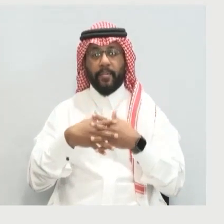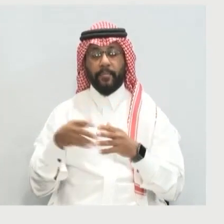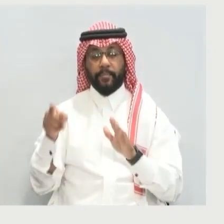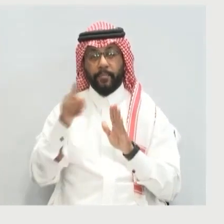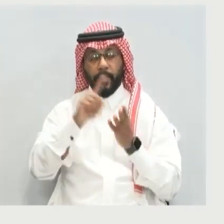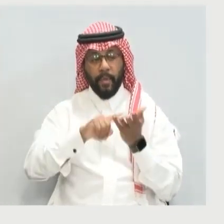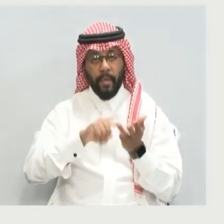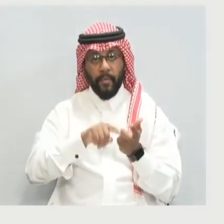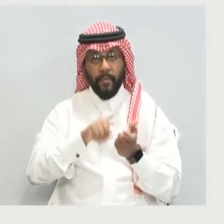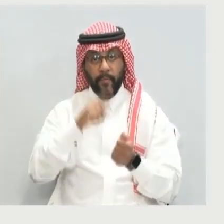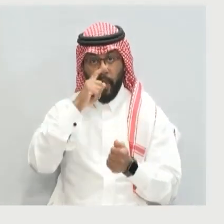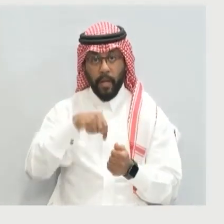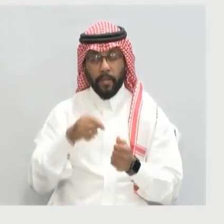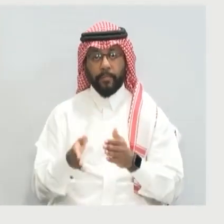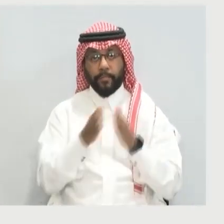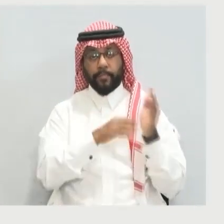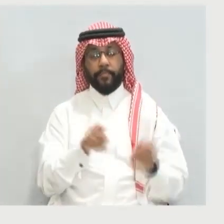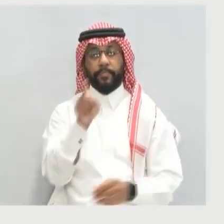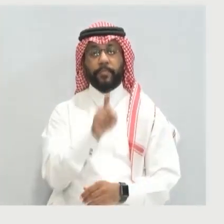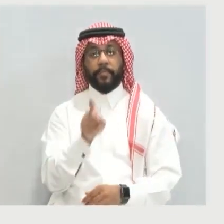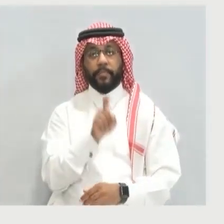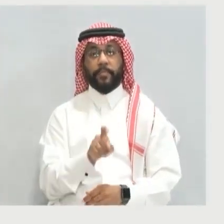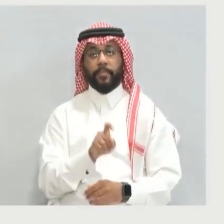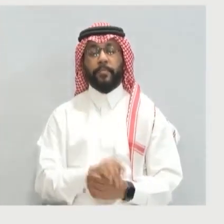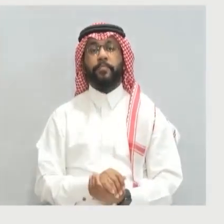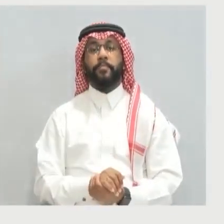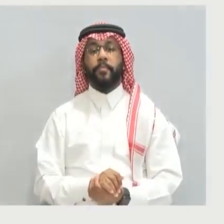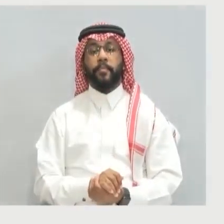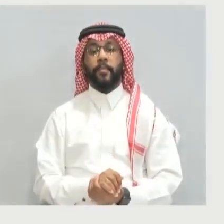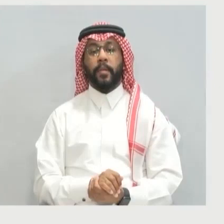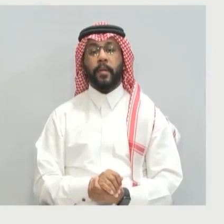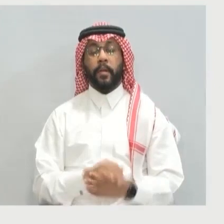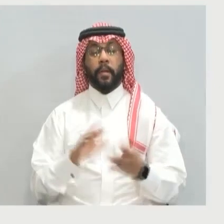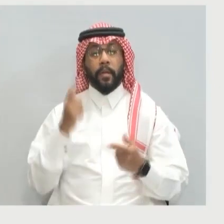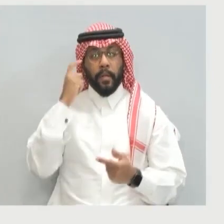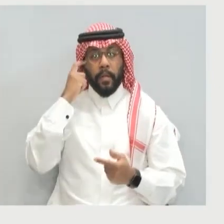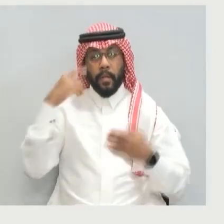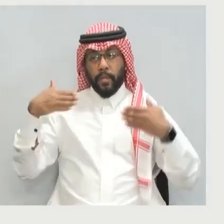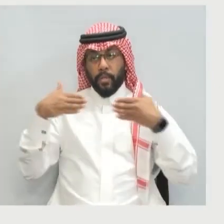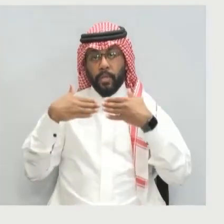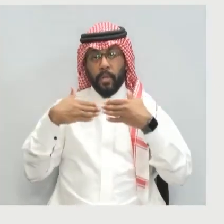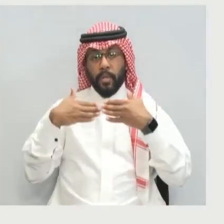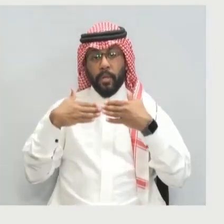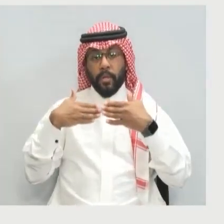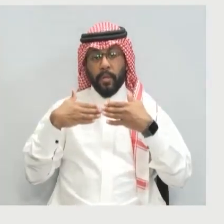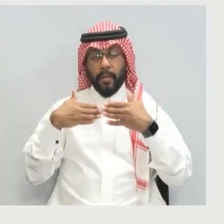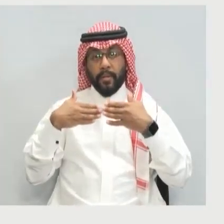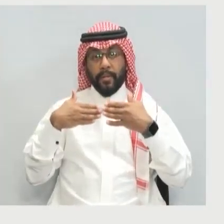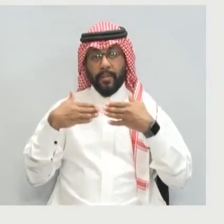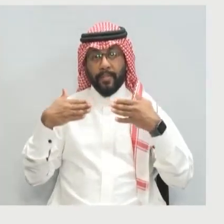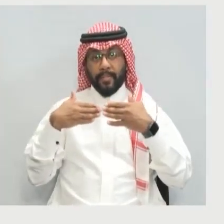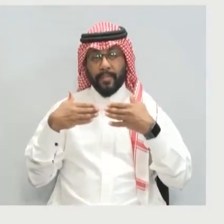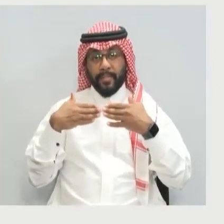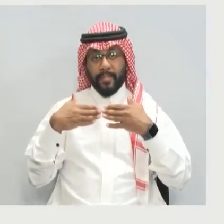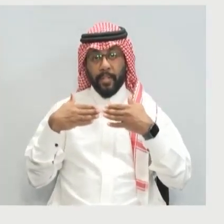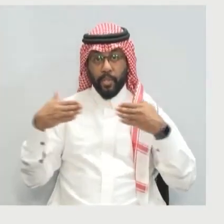الشروط الخاصه فيه ننتقل الان الى اسئله التقويم جد العلاقه بين نظريه التصادم وسرعه التفاعل جد